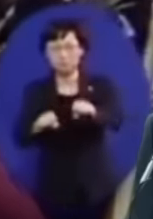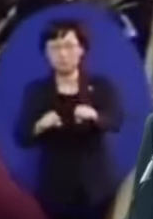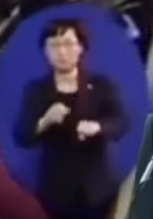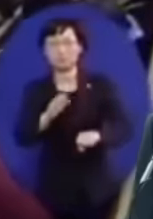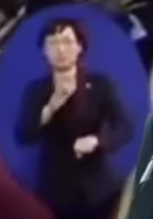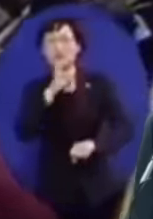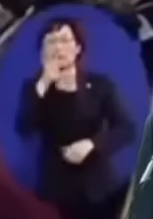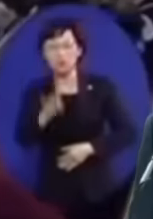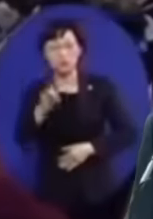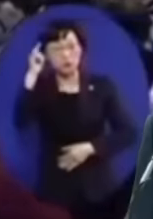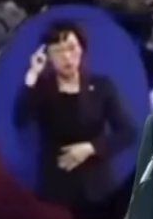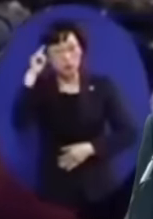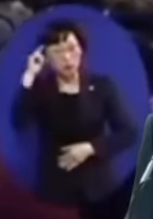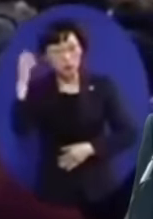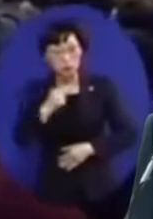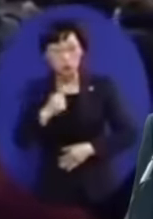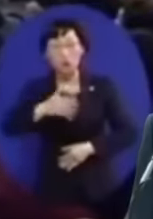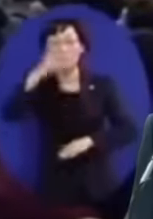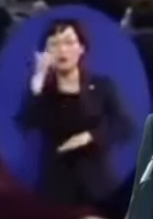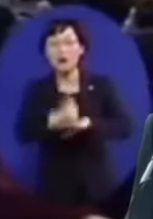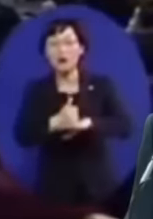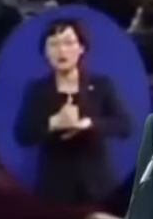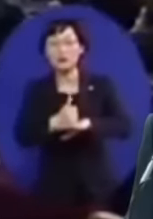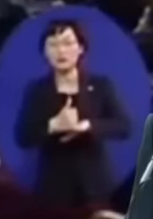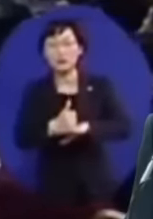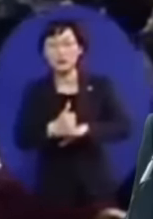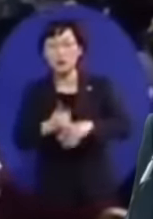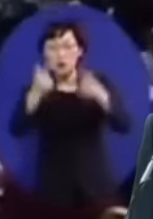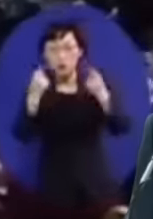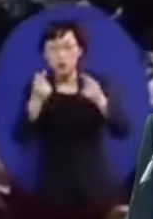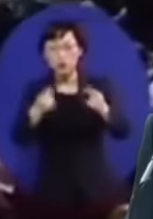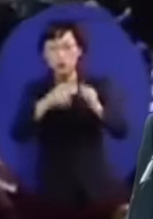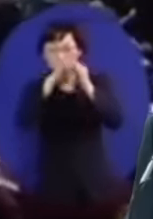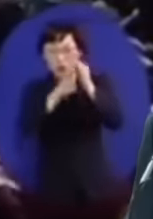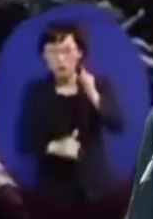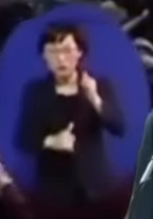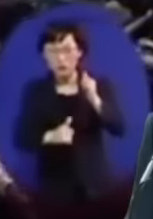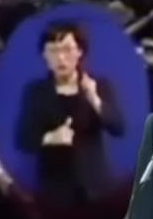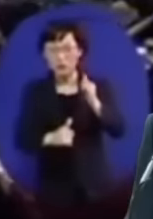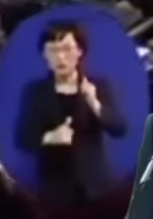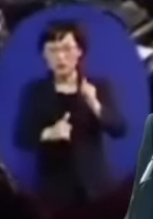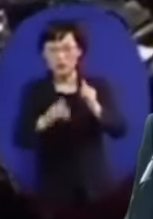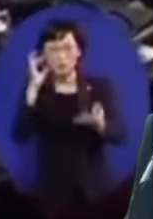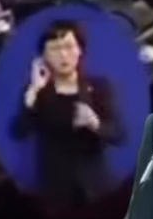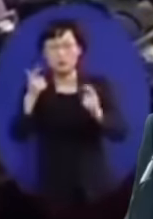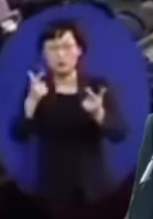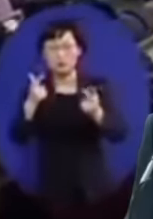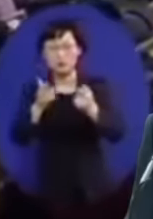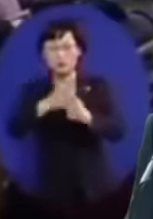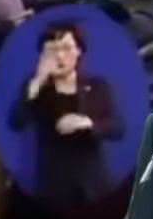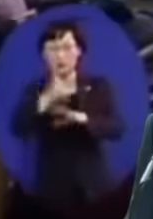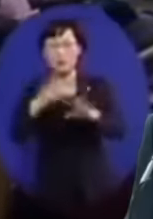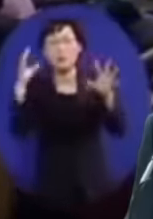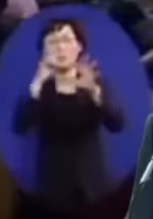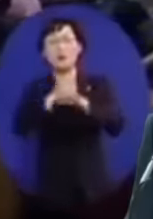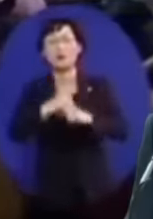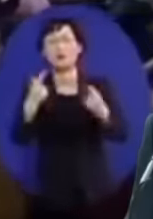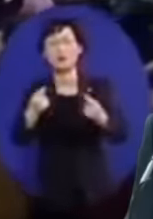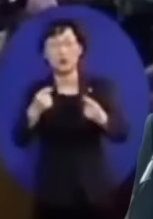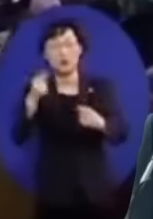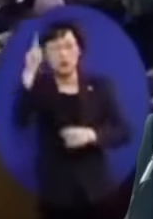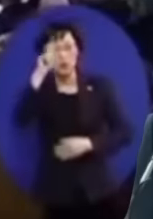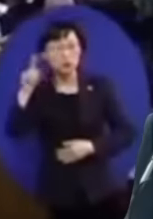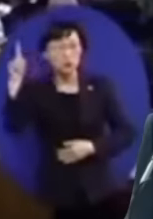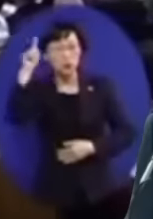만들었습니다. 그러나 일본 역시 역사의 거대한 파도를 만나서 침몰해버리고 말았던 것입니다. 소련의